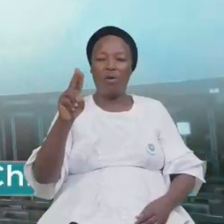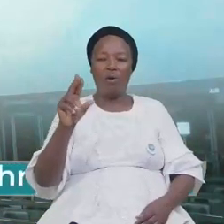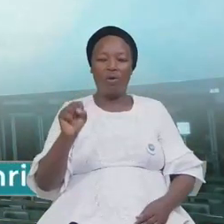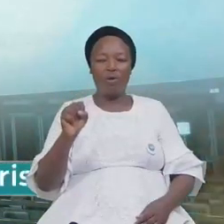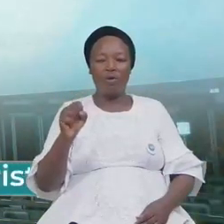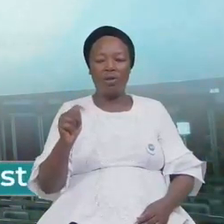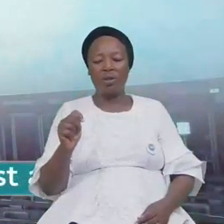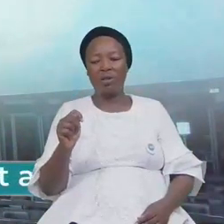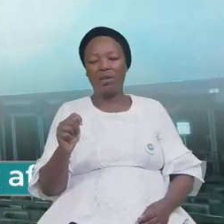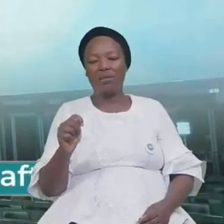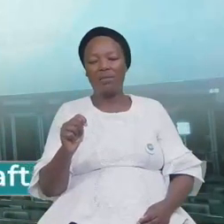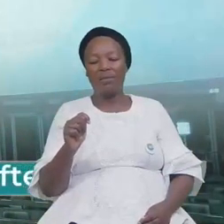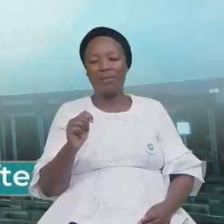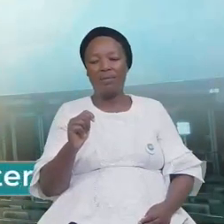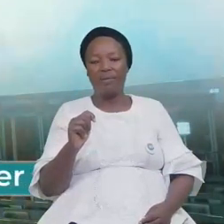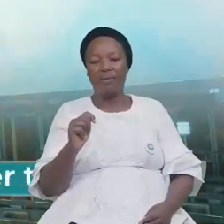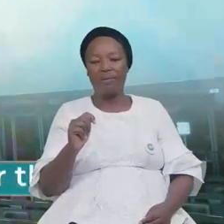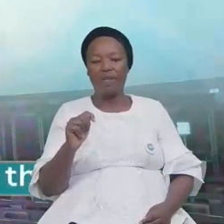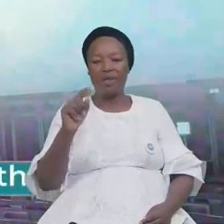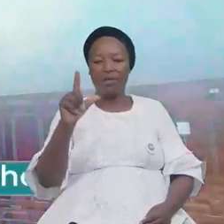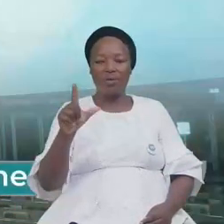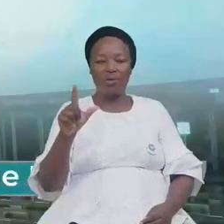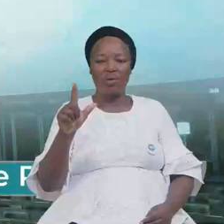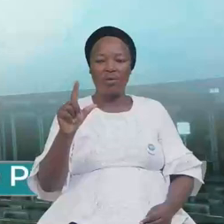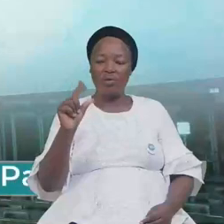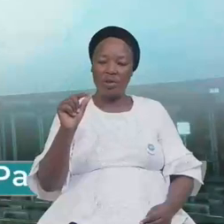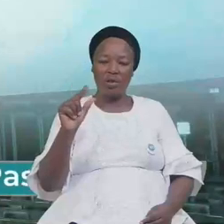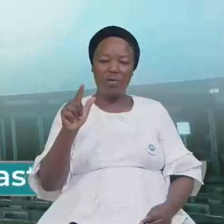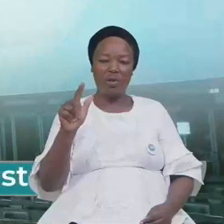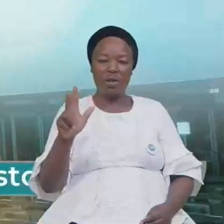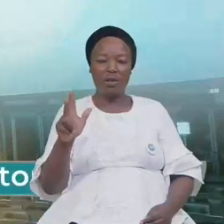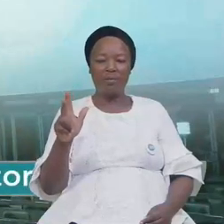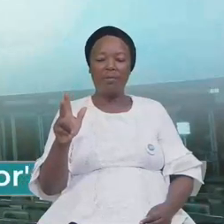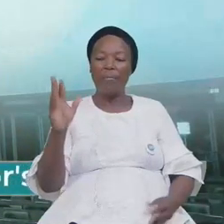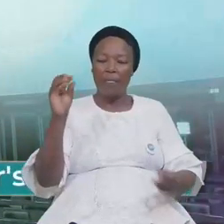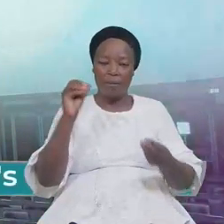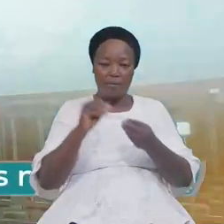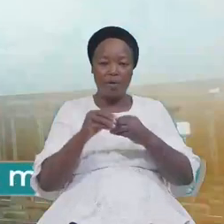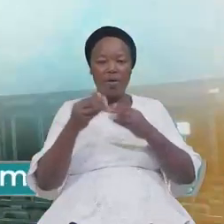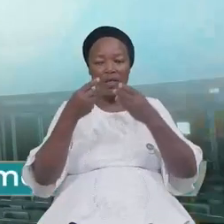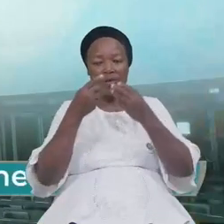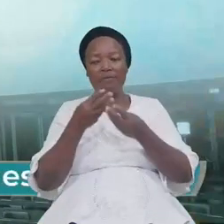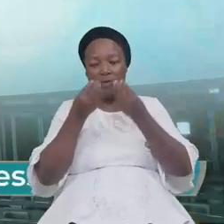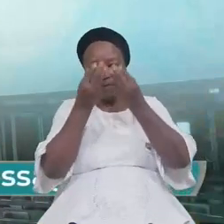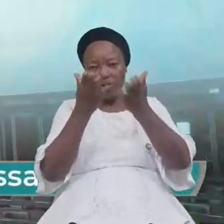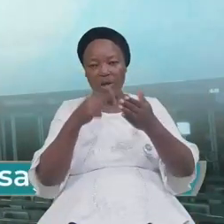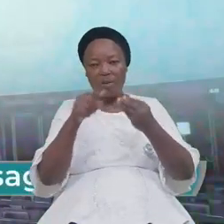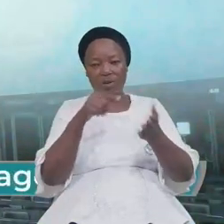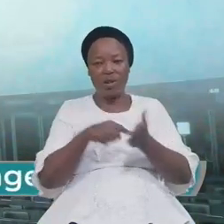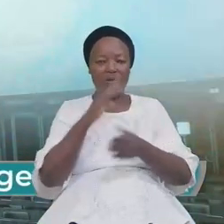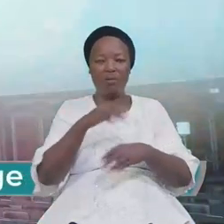le dimanche 6 août 2023. Plus de détails vous seront donnés